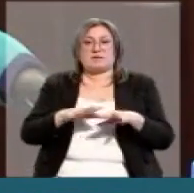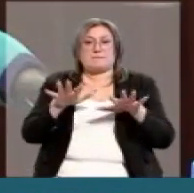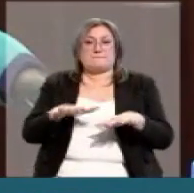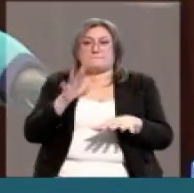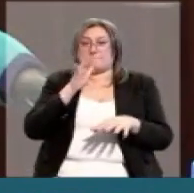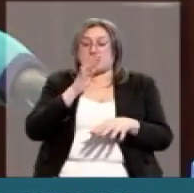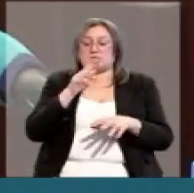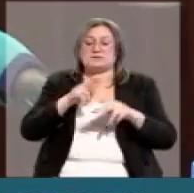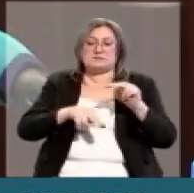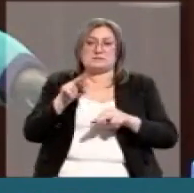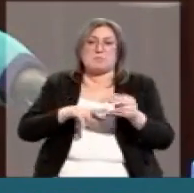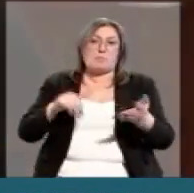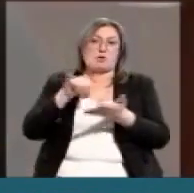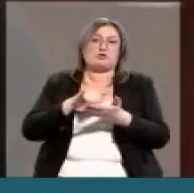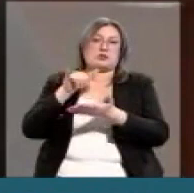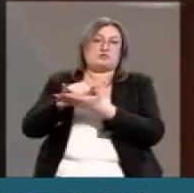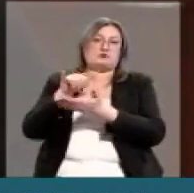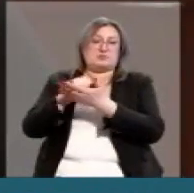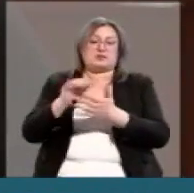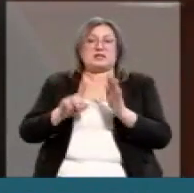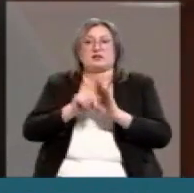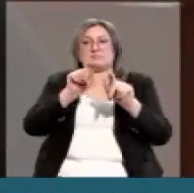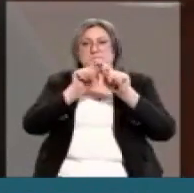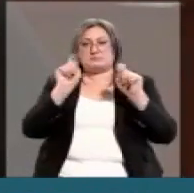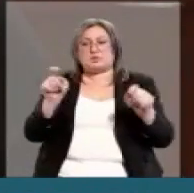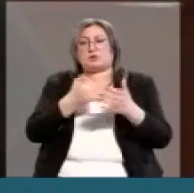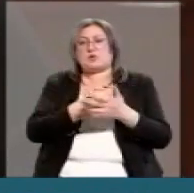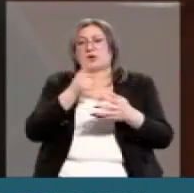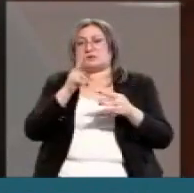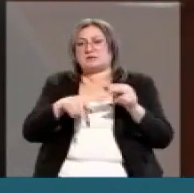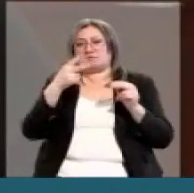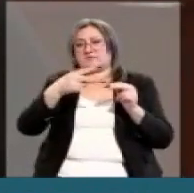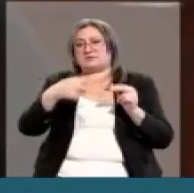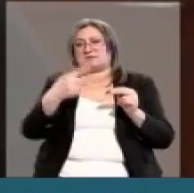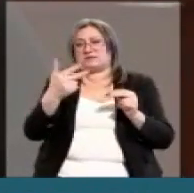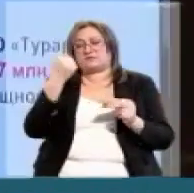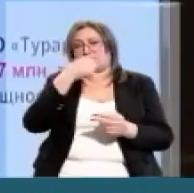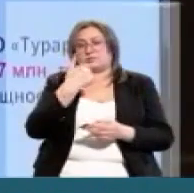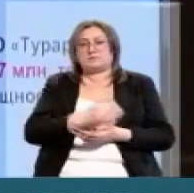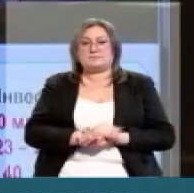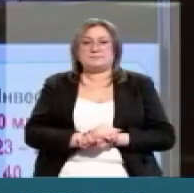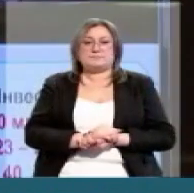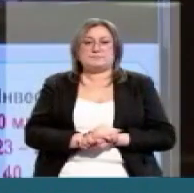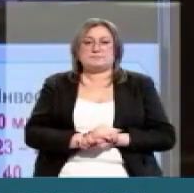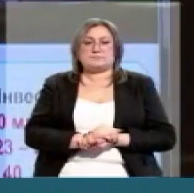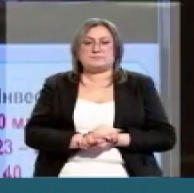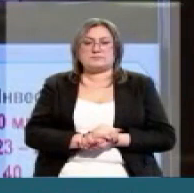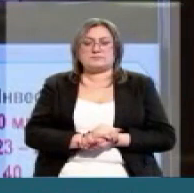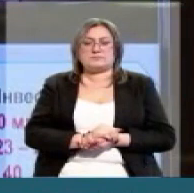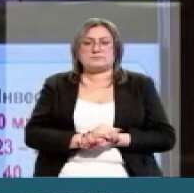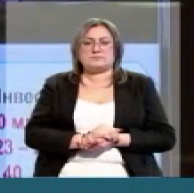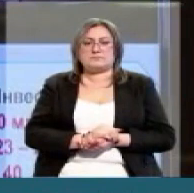момент ведутся строительно-монтажные работы. Ввод в эксплуатацию до конца 2023 года. Там в районе имеется